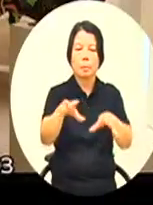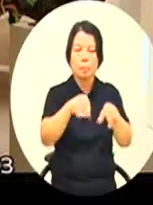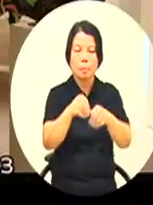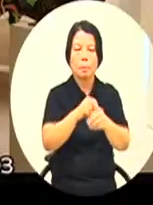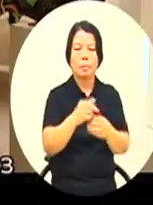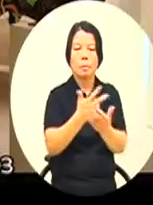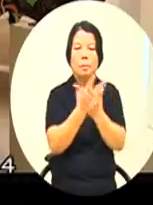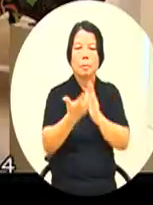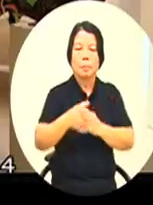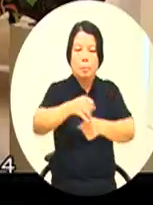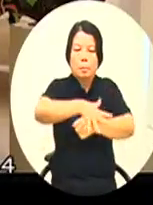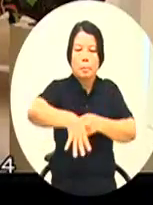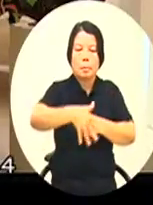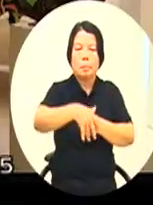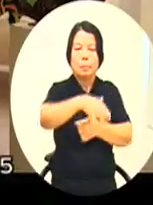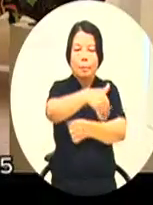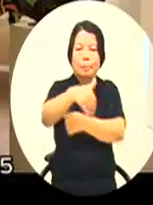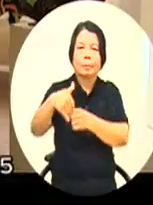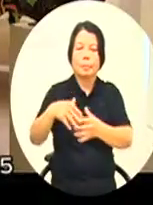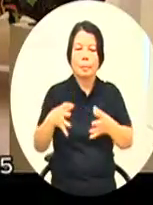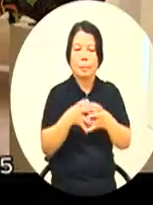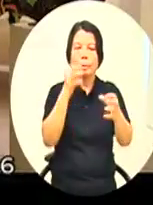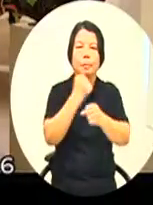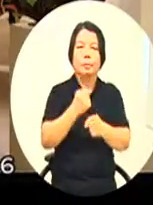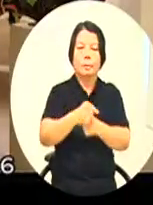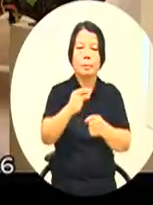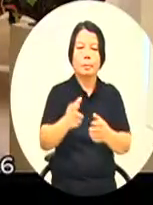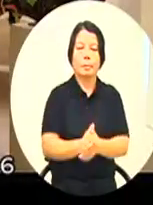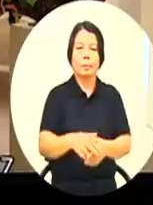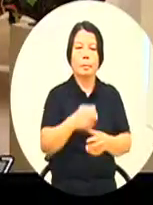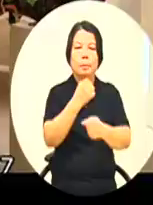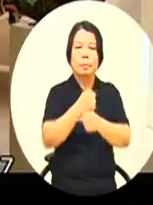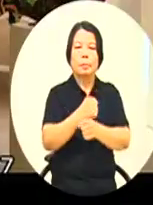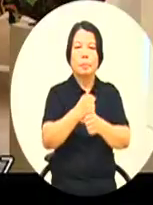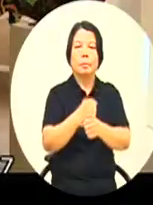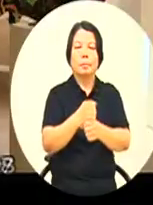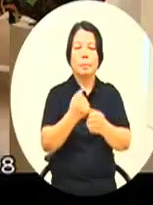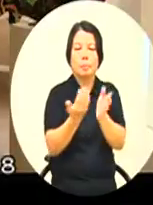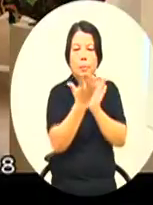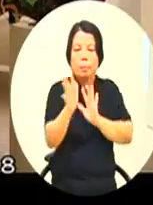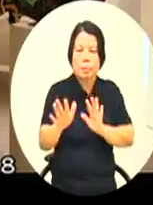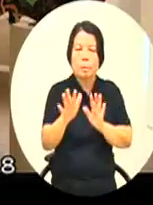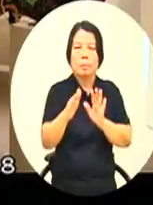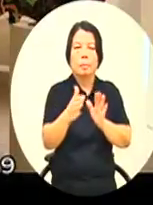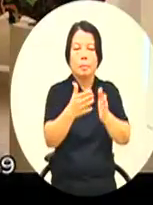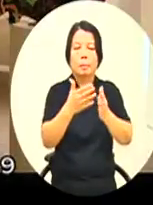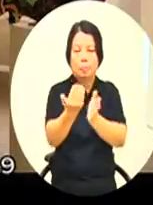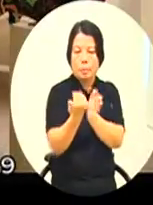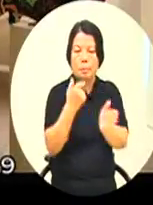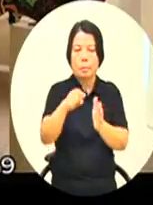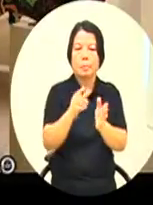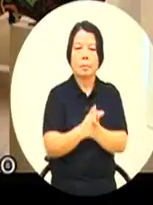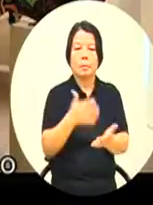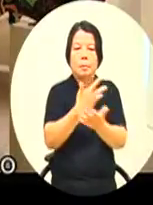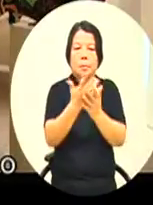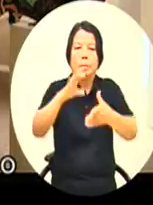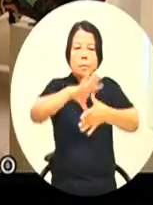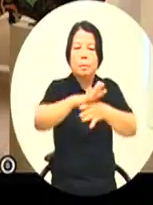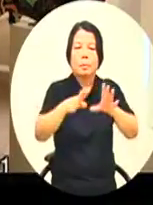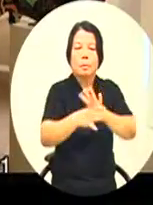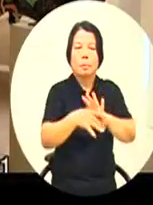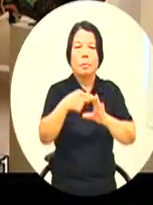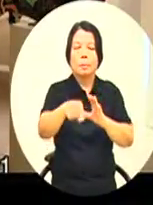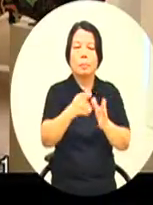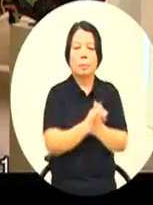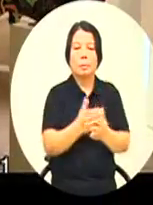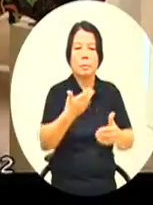机构，我们也同时会在博览会前举办艺文沙龙哦，我们希望能够就这个活动来培